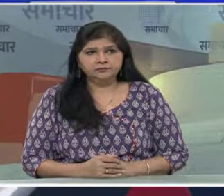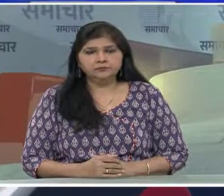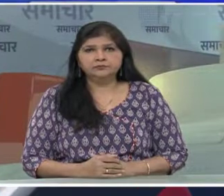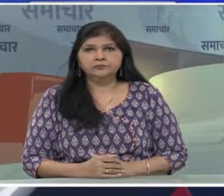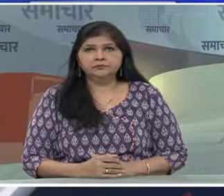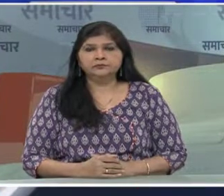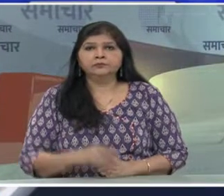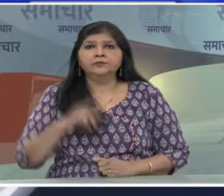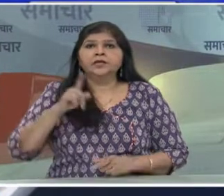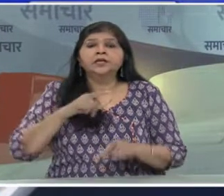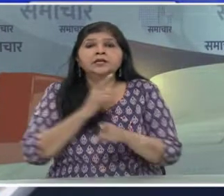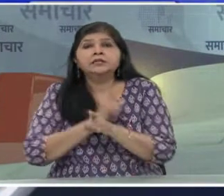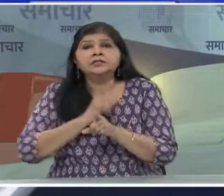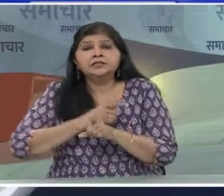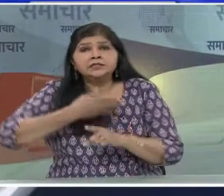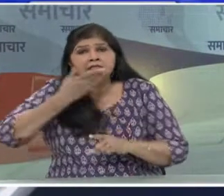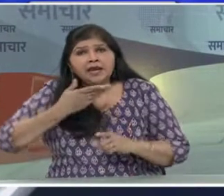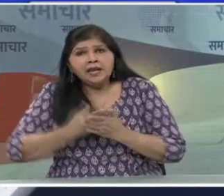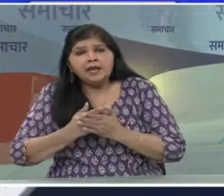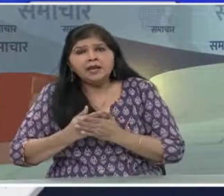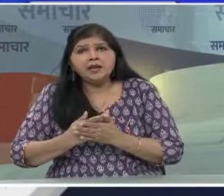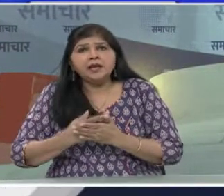अगर आप ट्रेनिंग के प्रभाव को अब तक देखें,